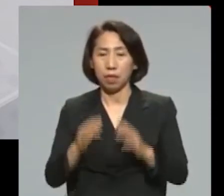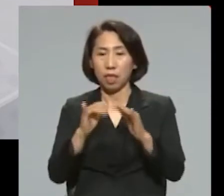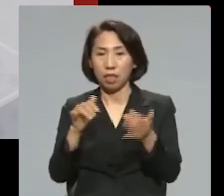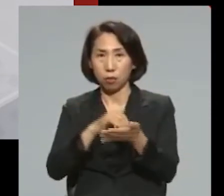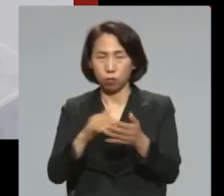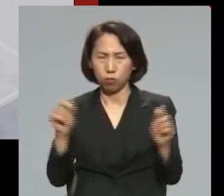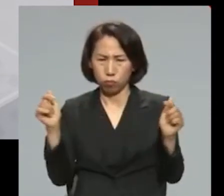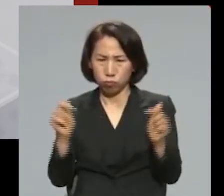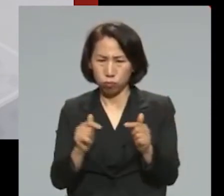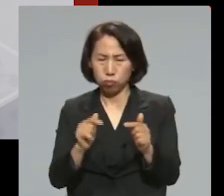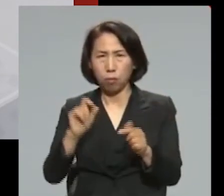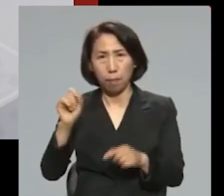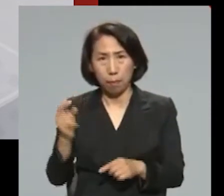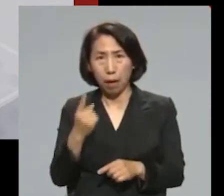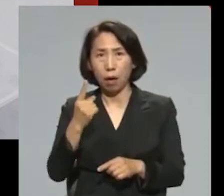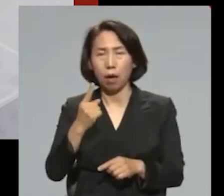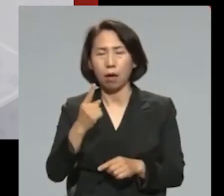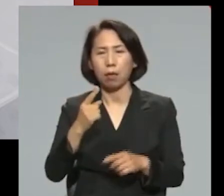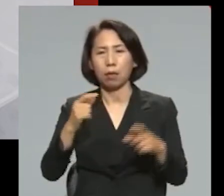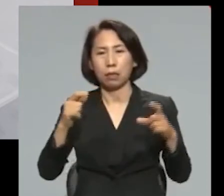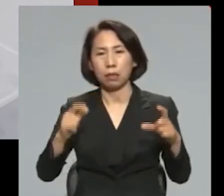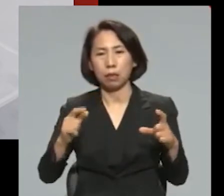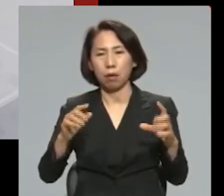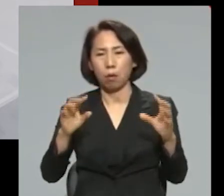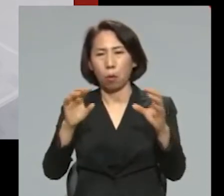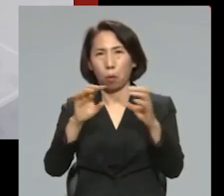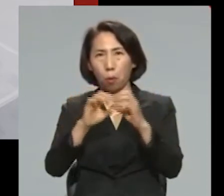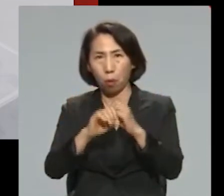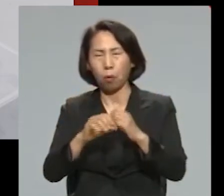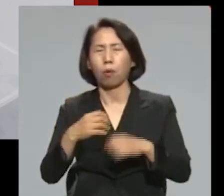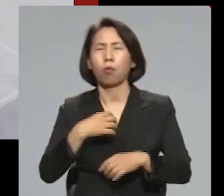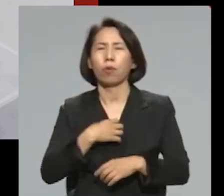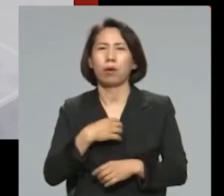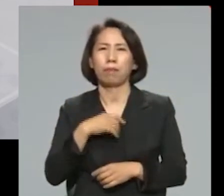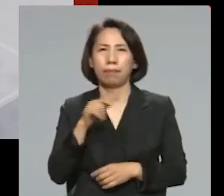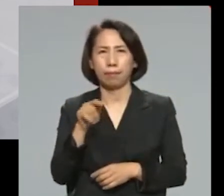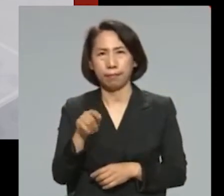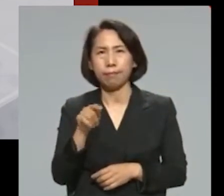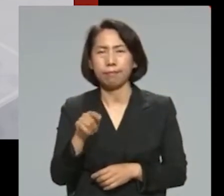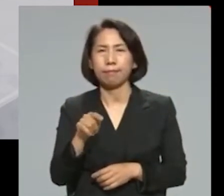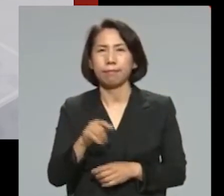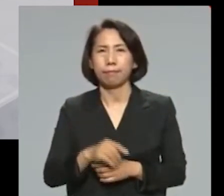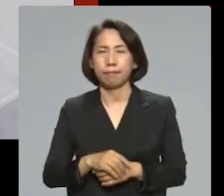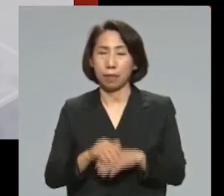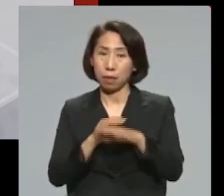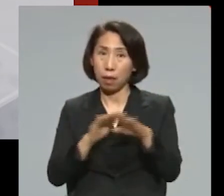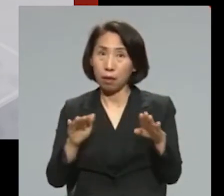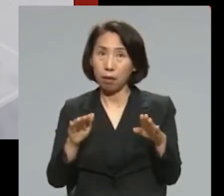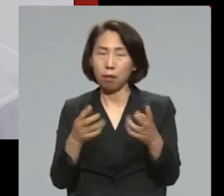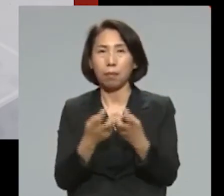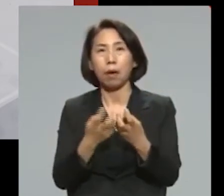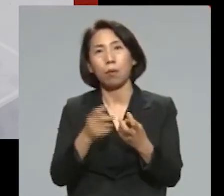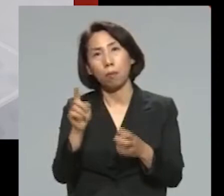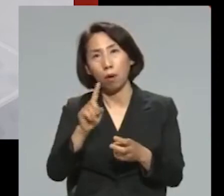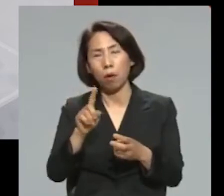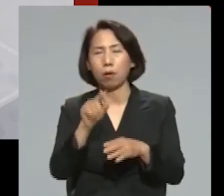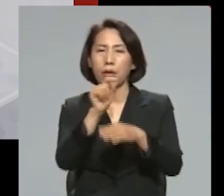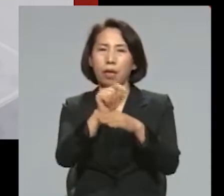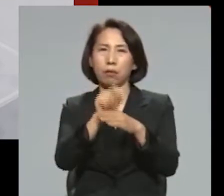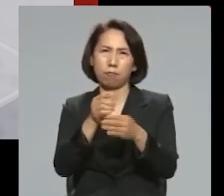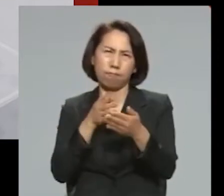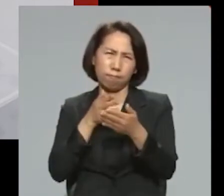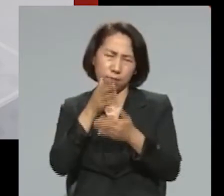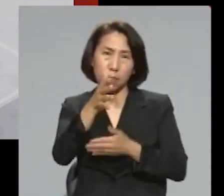감소로 인해서 군의 소멸을 걱정할 때입니다. 이를 해결하기 위해서는 행정의